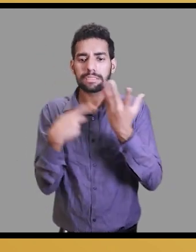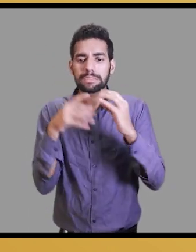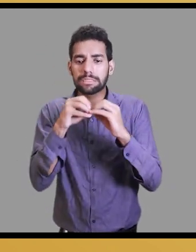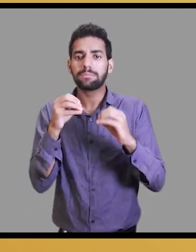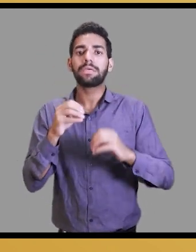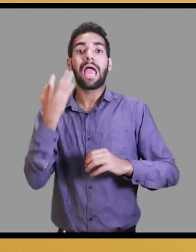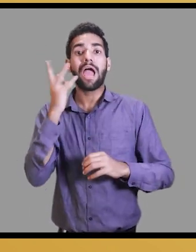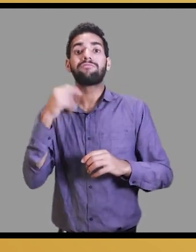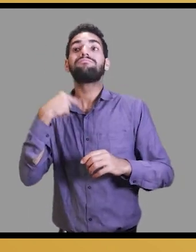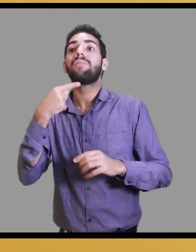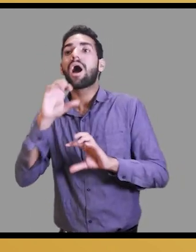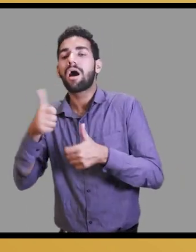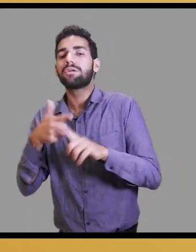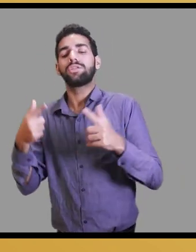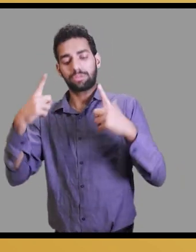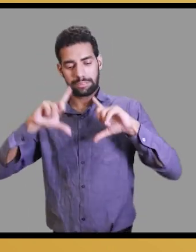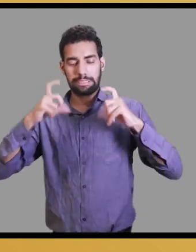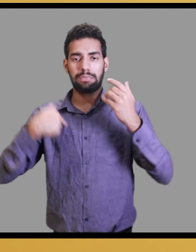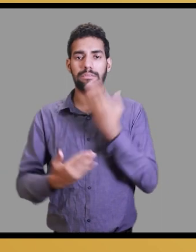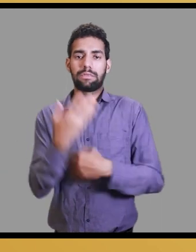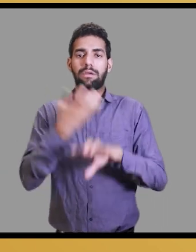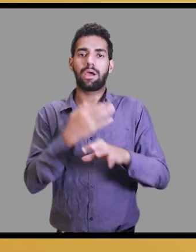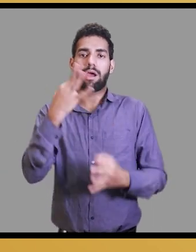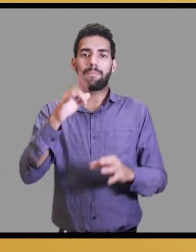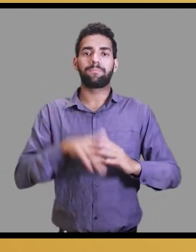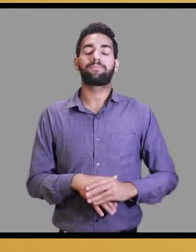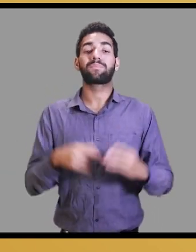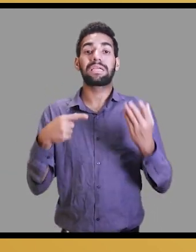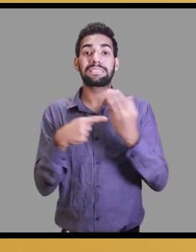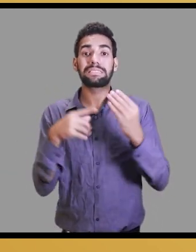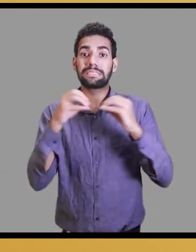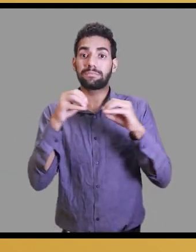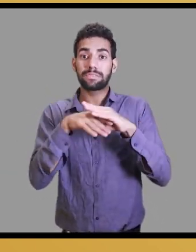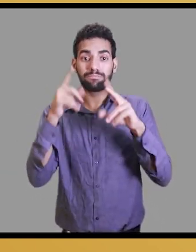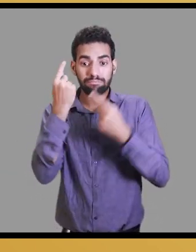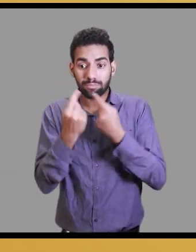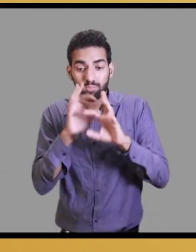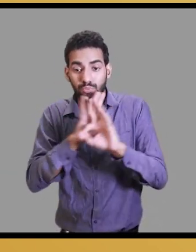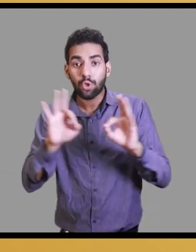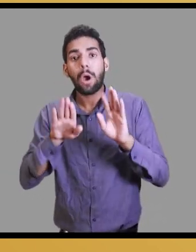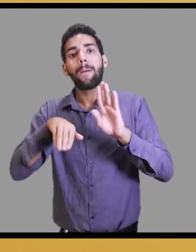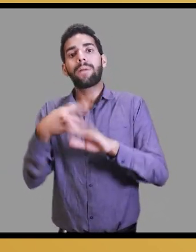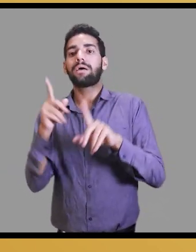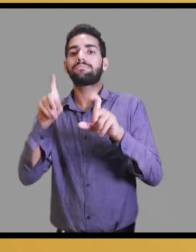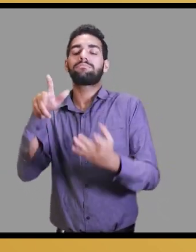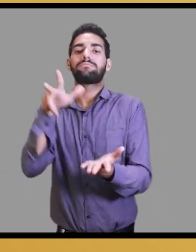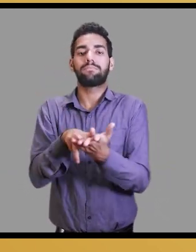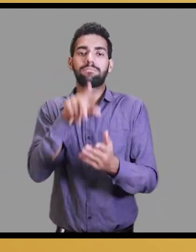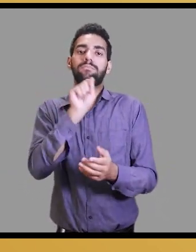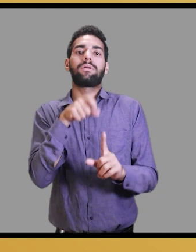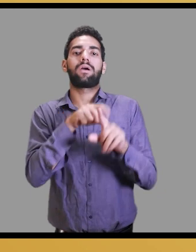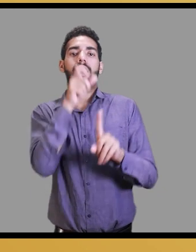رہا ہو مریض سے۔ تو بلغم کے اندر ٹی بی کے جراثیم جب پائے جاتے ہیں تو یہ ٹی بی کا کنفرمیٹری ٹیسٹ ہے، اور